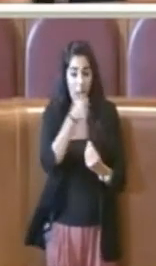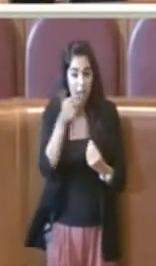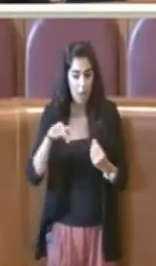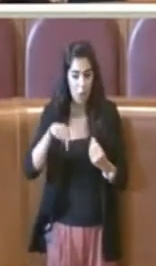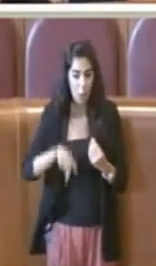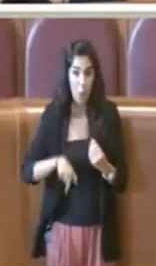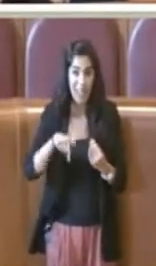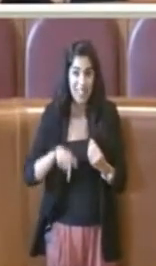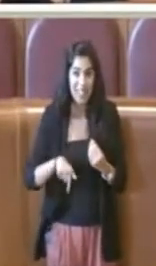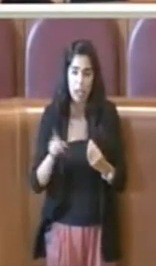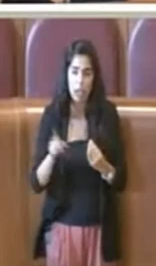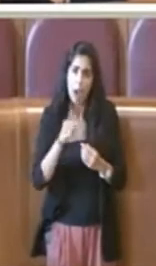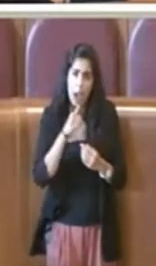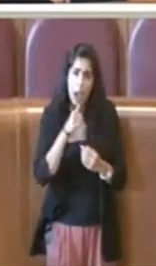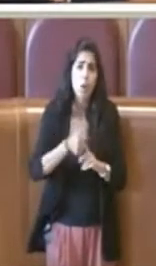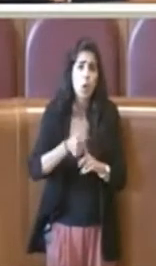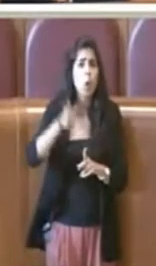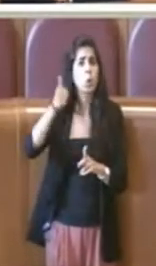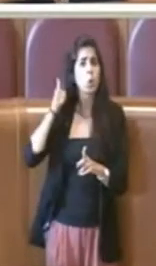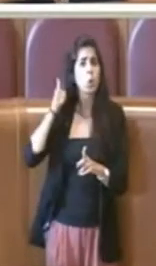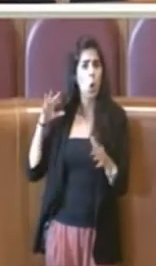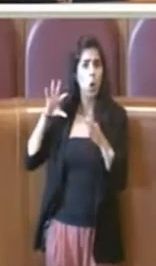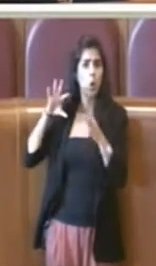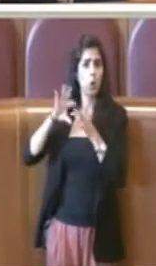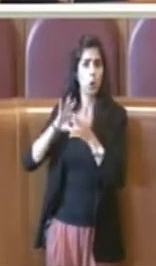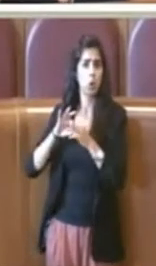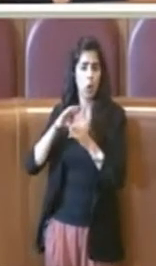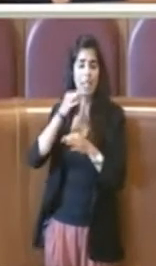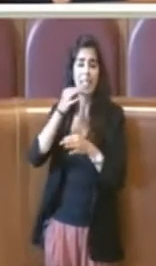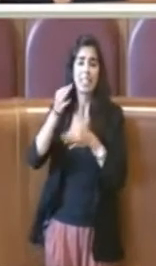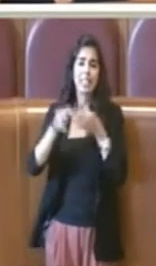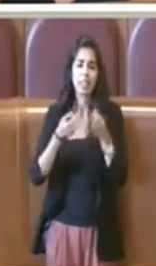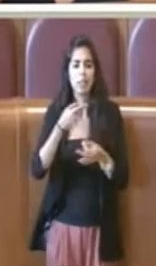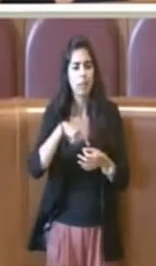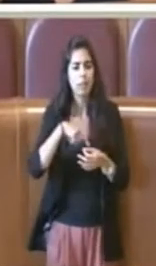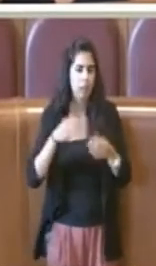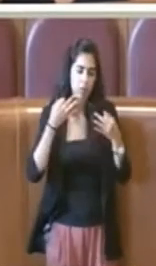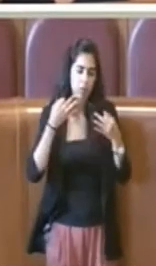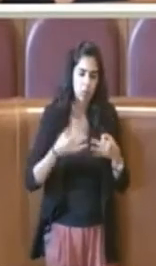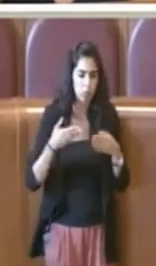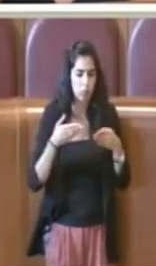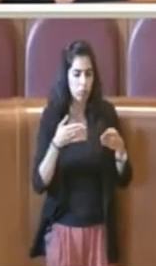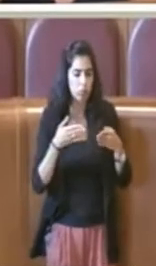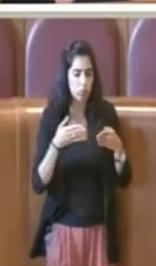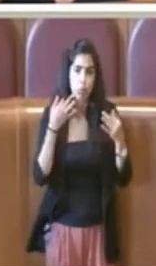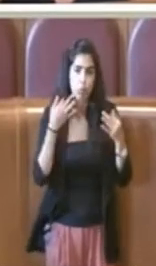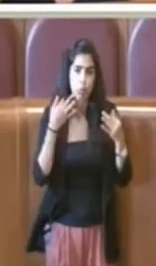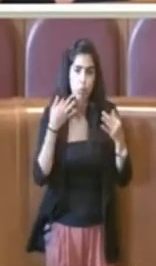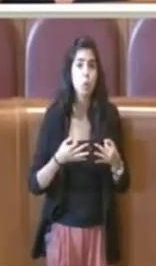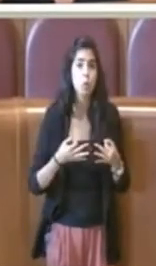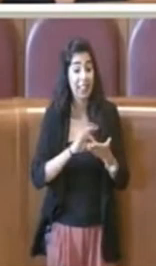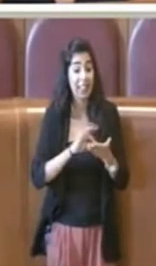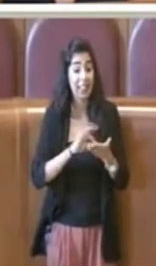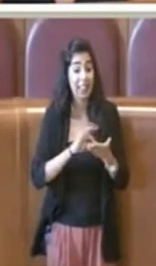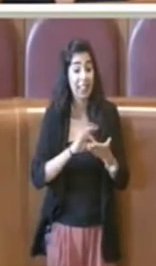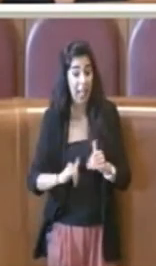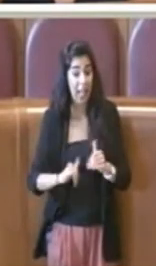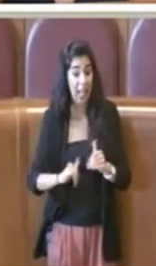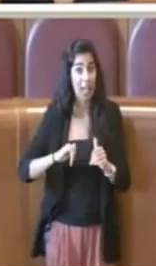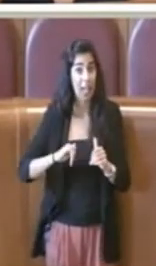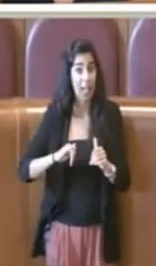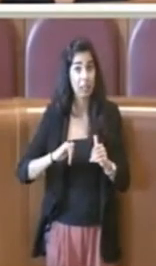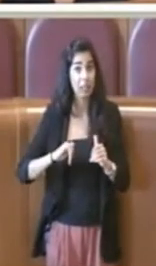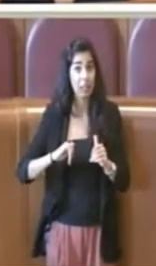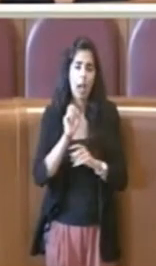precedente. Quindi abbiamo fatto i percorsi dovuti, abbiamo anticipato la data, dico anche